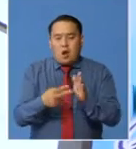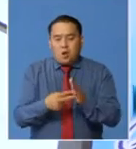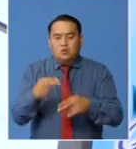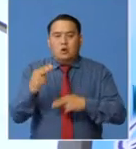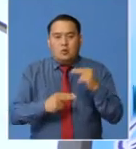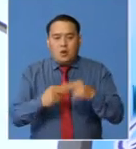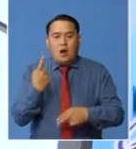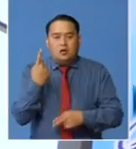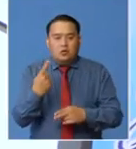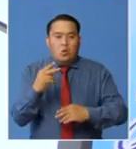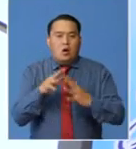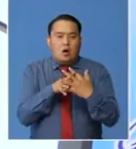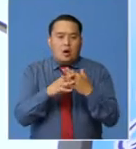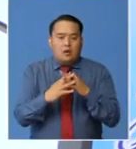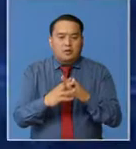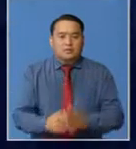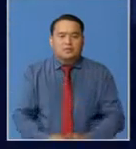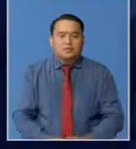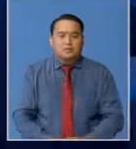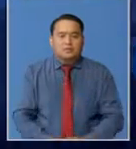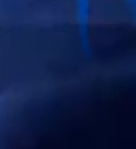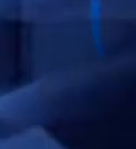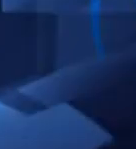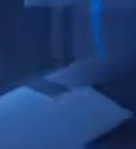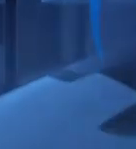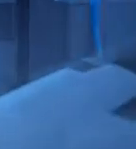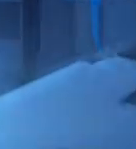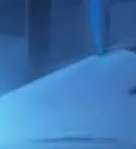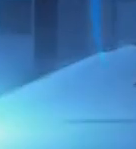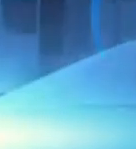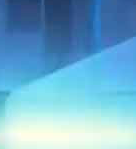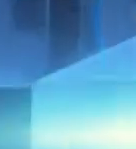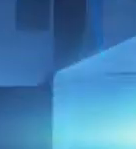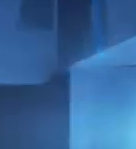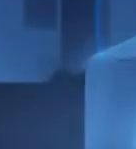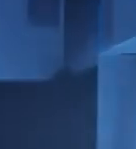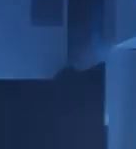введение еще одного в ауле Жарлыозек. Ануар Амангельдинов, Надир Хамзин, телеканал ЖТСУ.